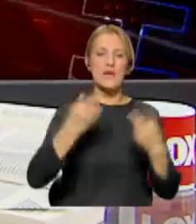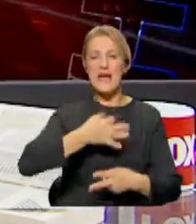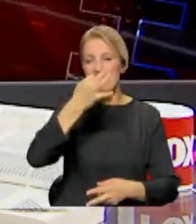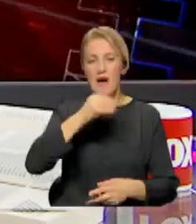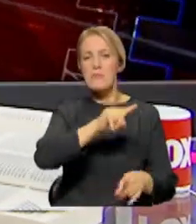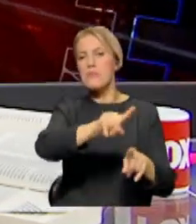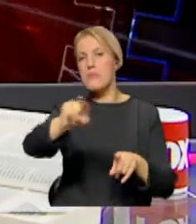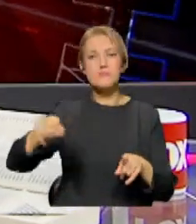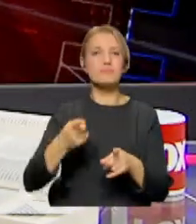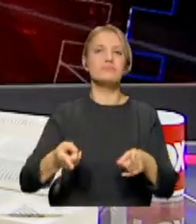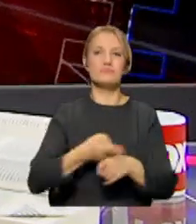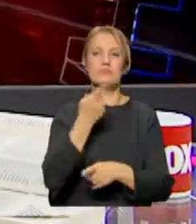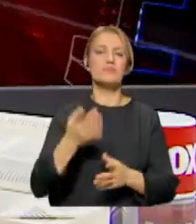ifadede şunu da bunu da ifade özgürlüğünde